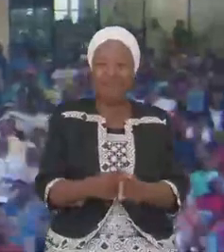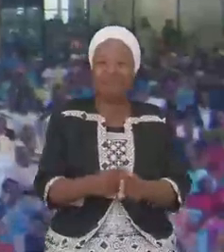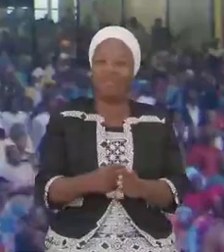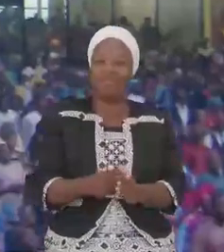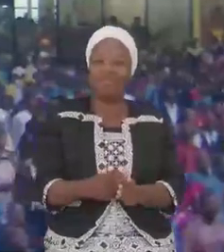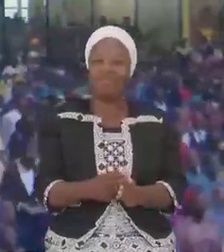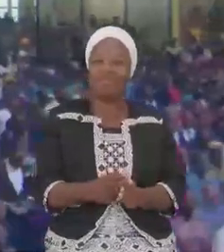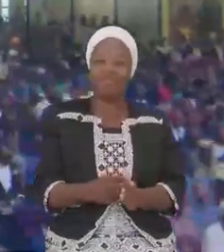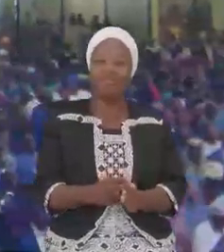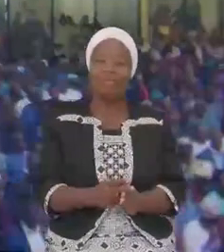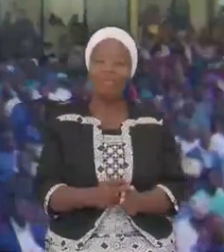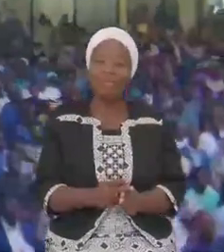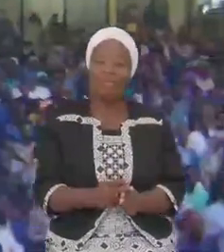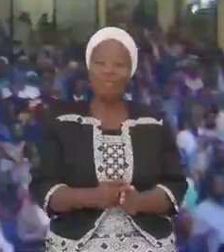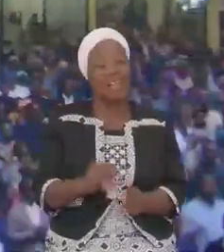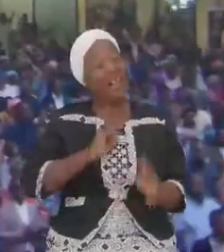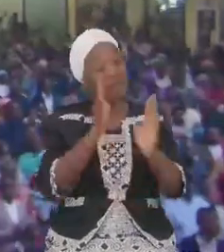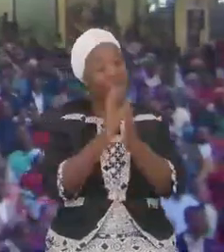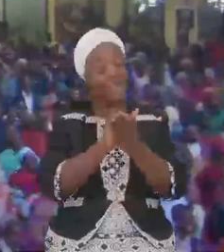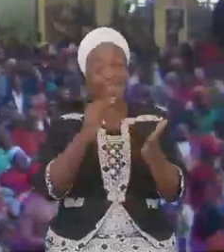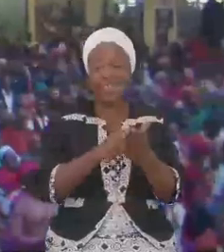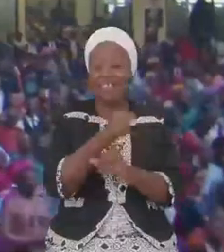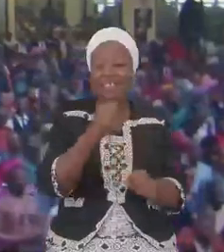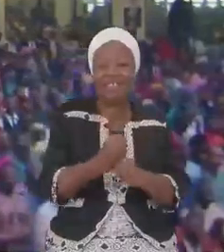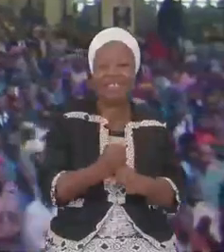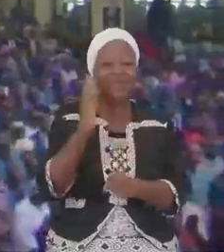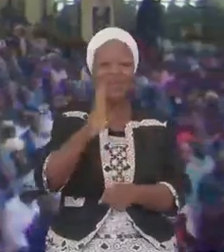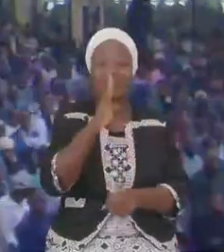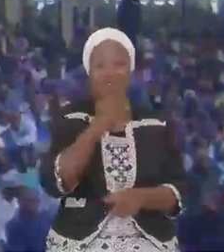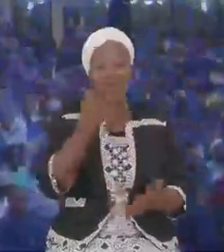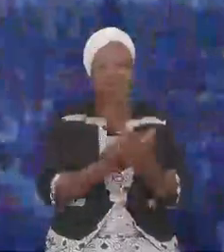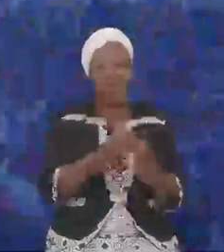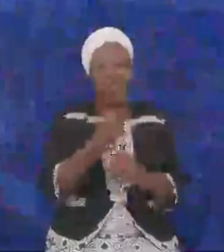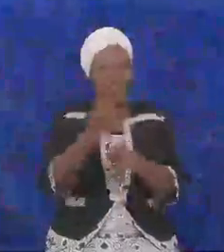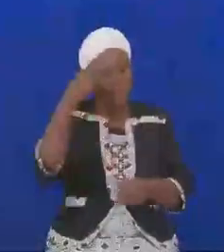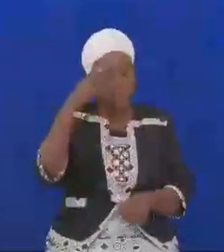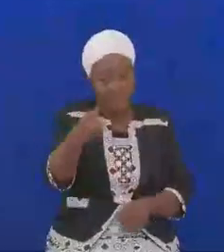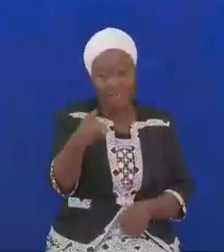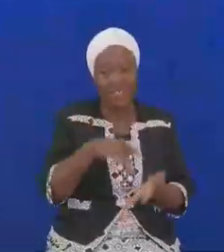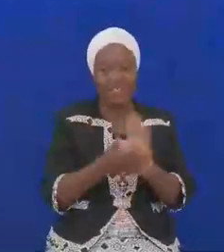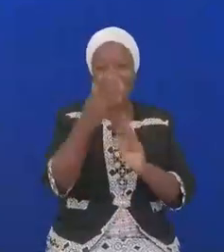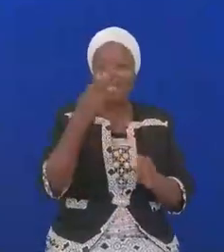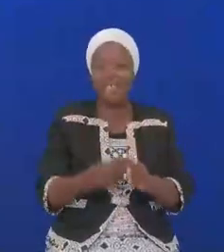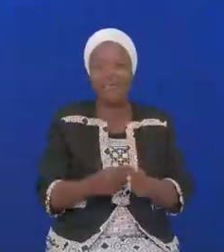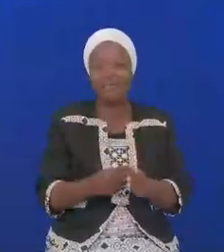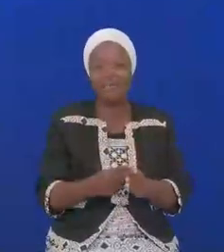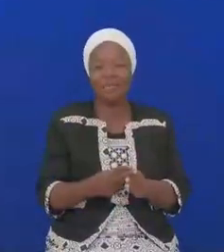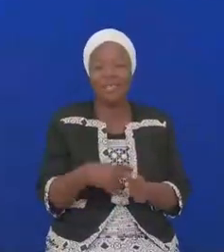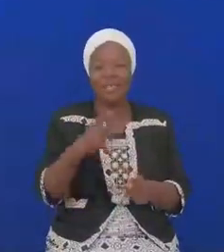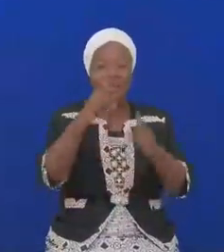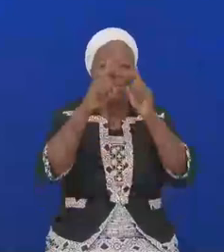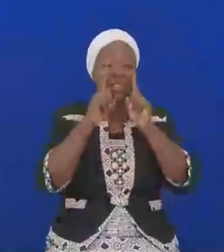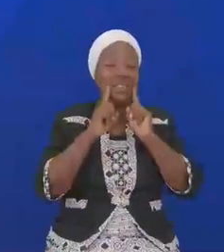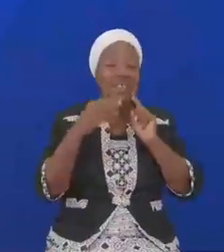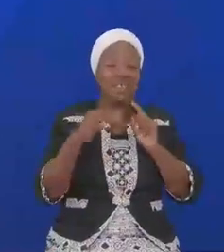Jésus-Christ. Je prie que cette année soit une bonne, heureuse année pour vous.